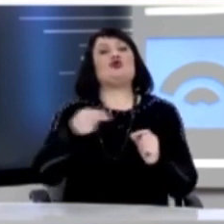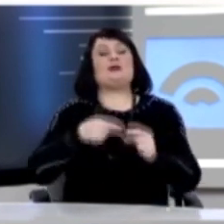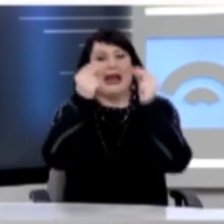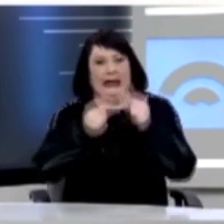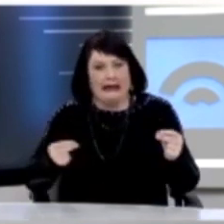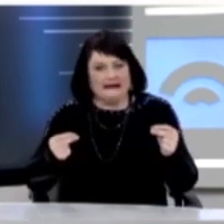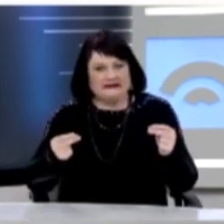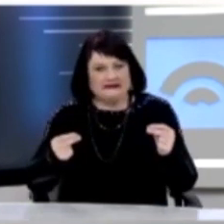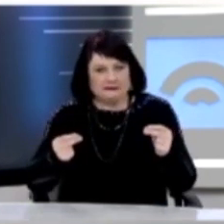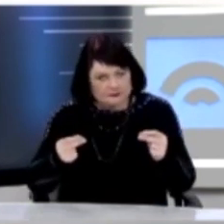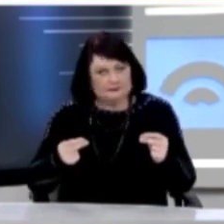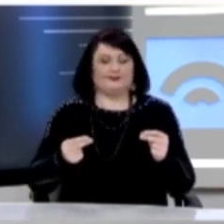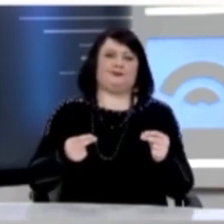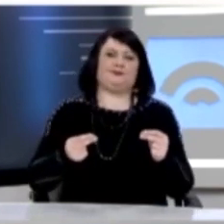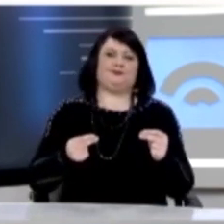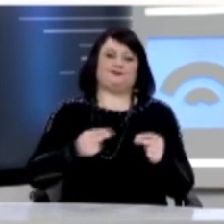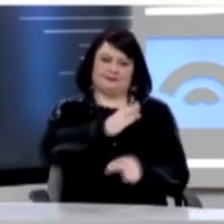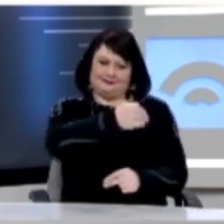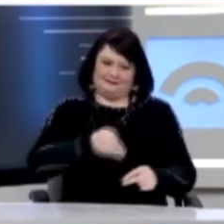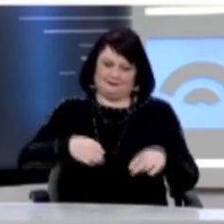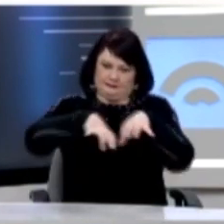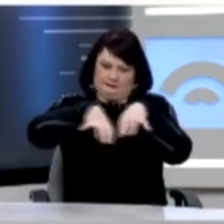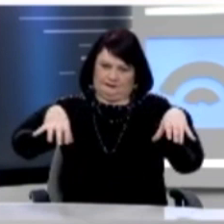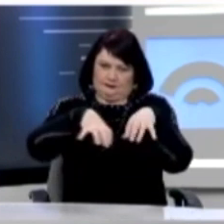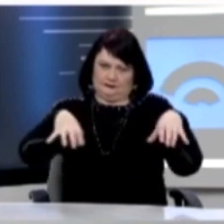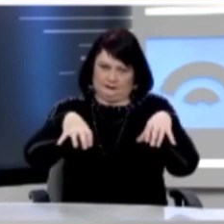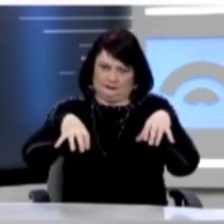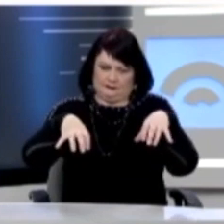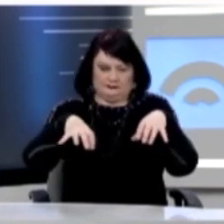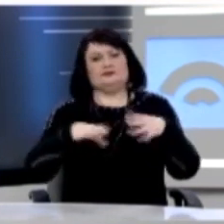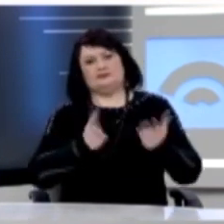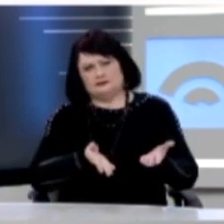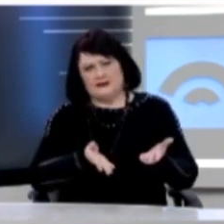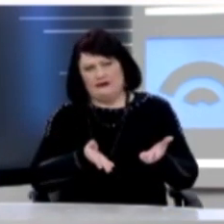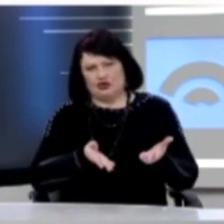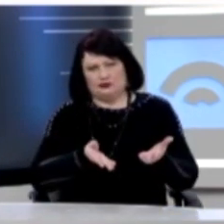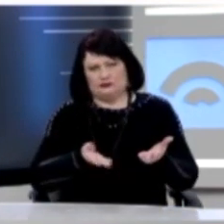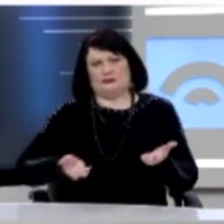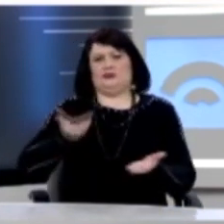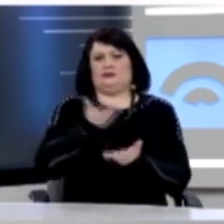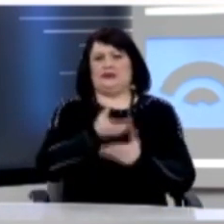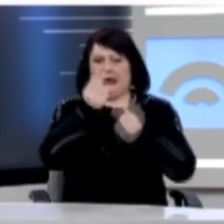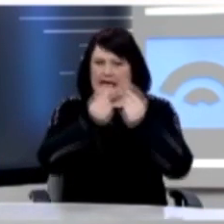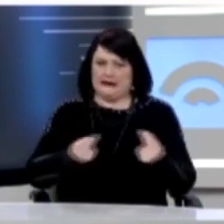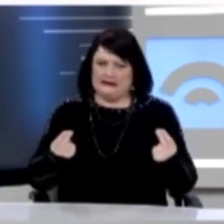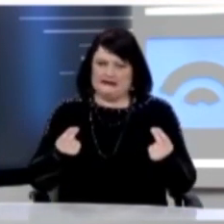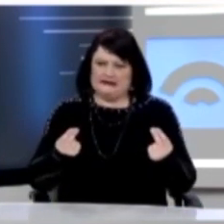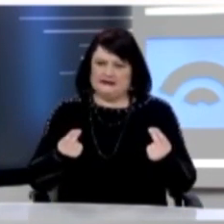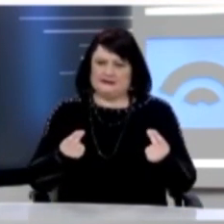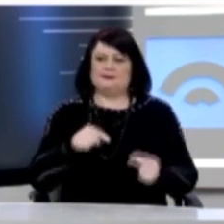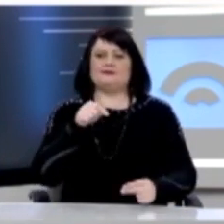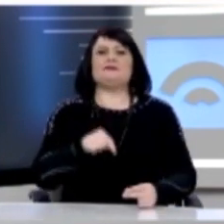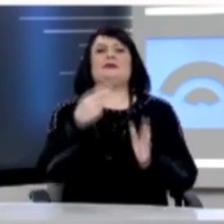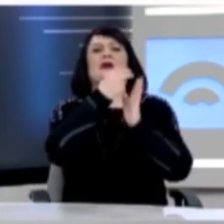στη βάση των διχοτομικών λύσεων που βρίσκονται σταθερά πάνω στο τραπέζι είναι ψηλά